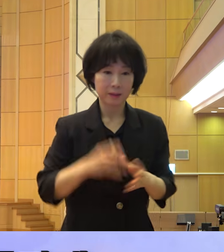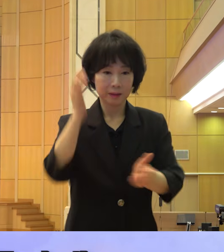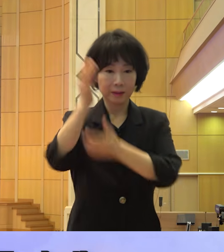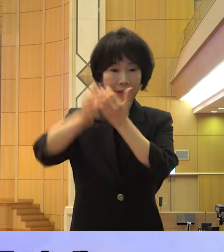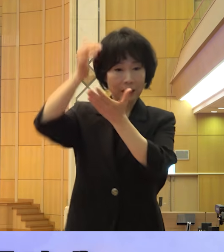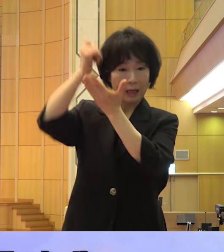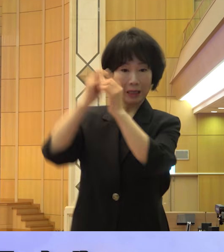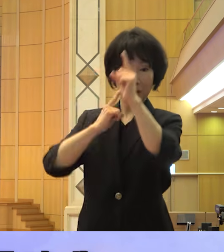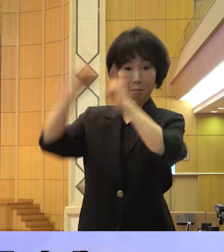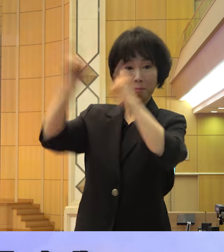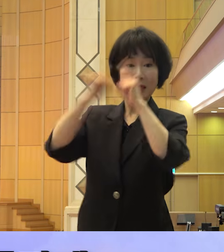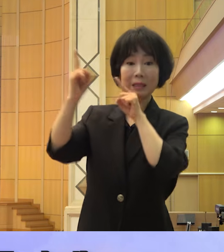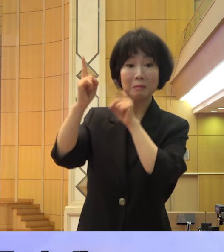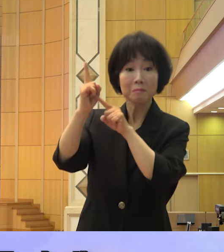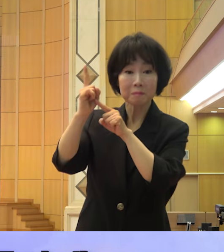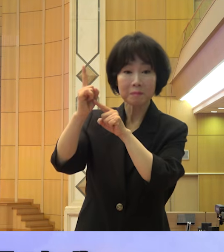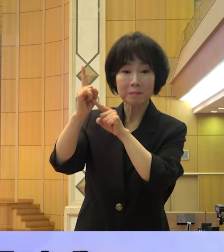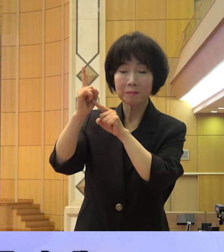하나님 말씀